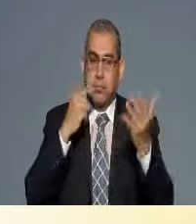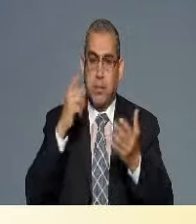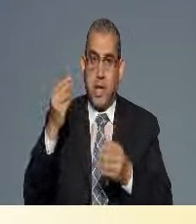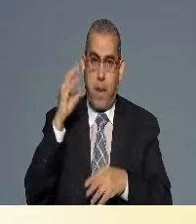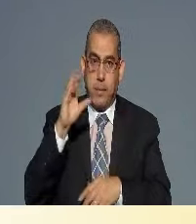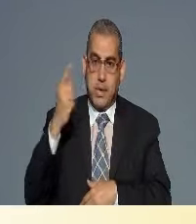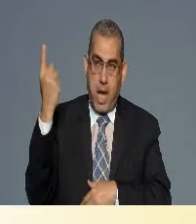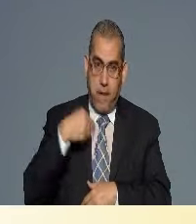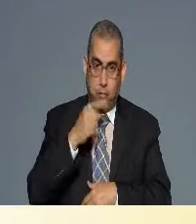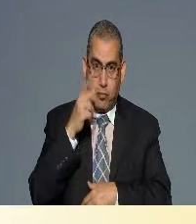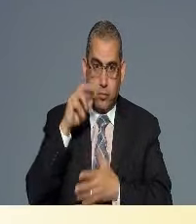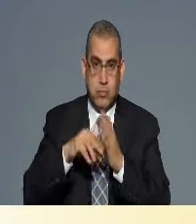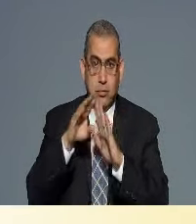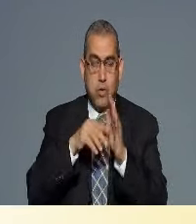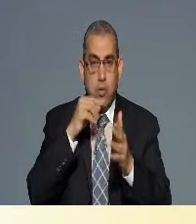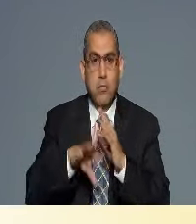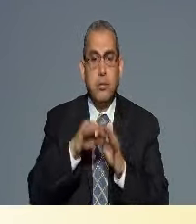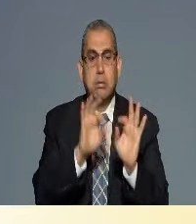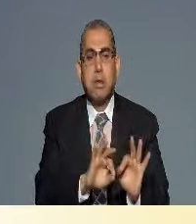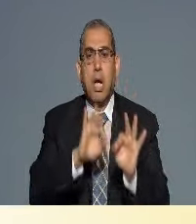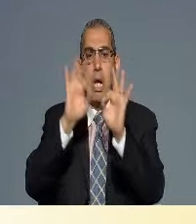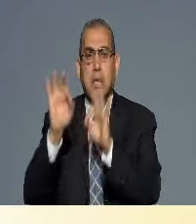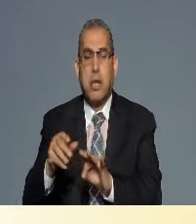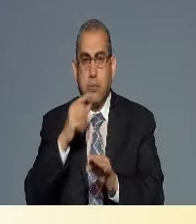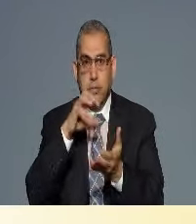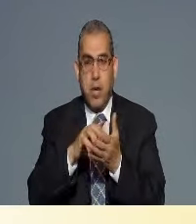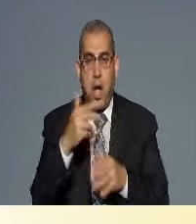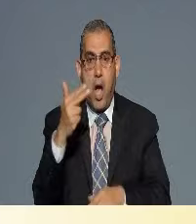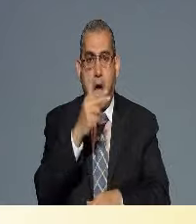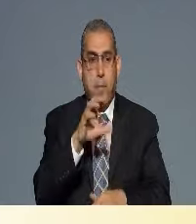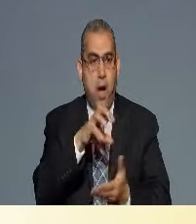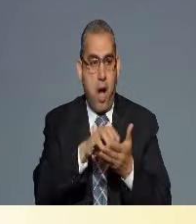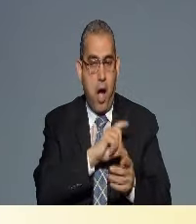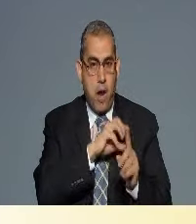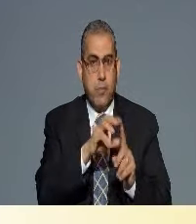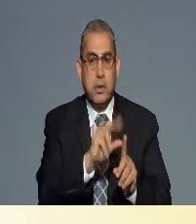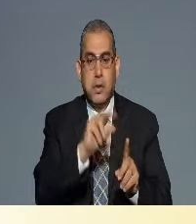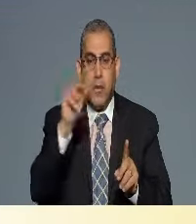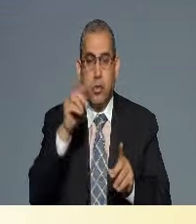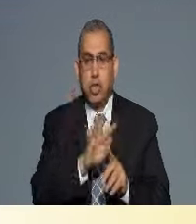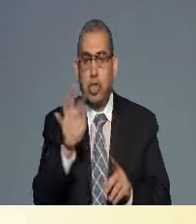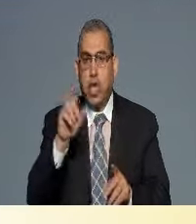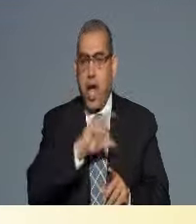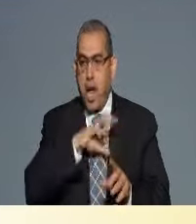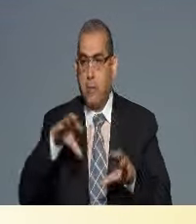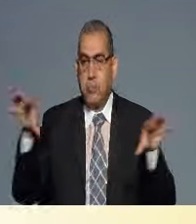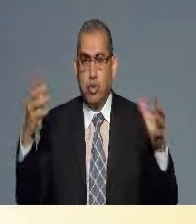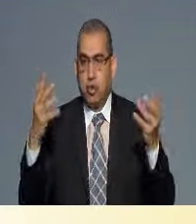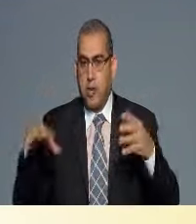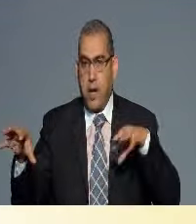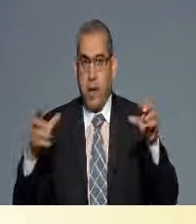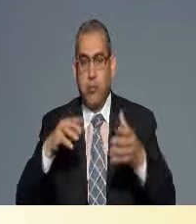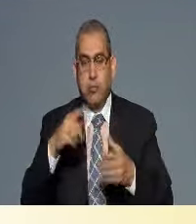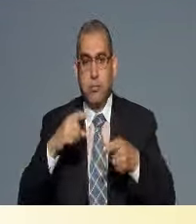ان يتم الاستنساخ منه زي ما في غرب القاهره يتم الاستنساخ منه في شرق القاهره. واحنا سيادتك في